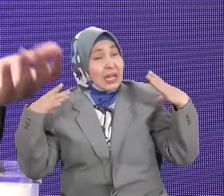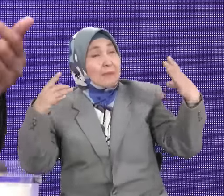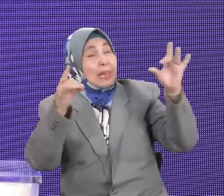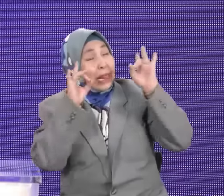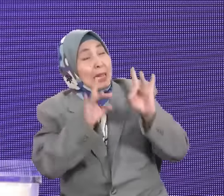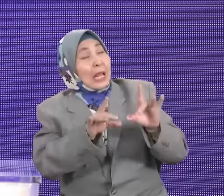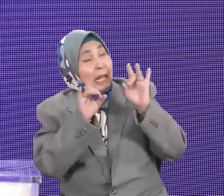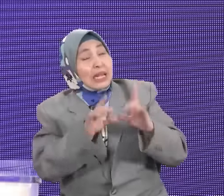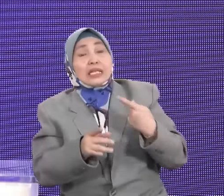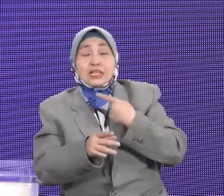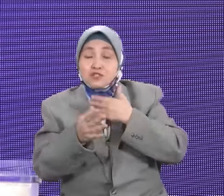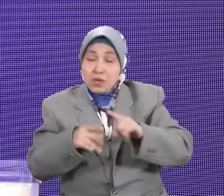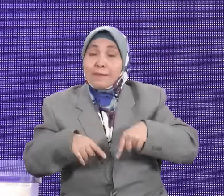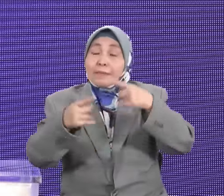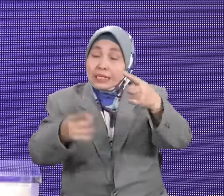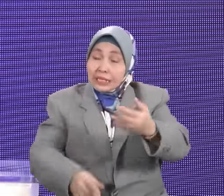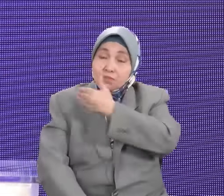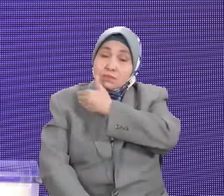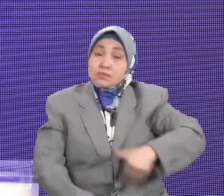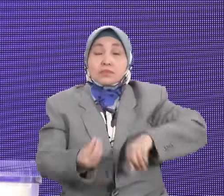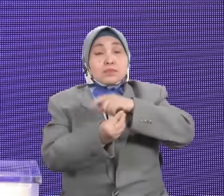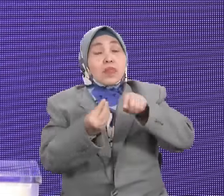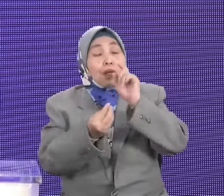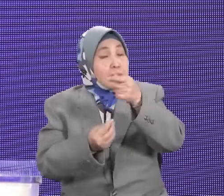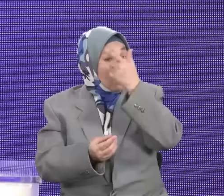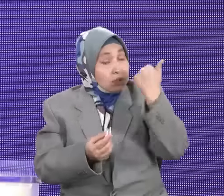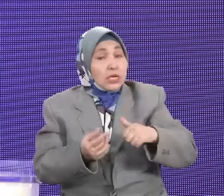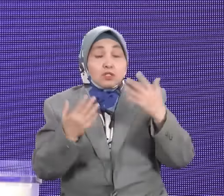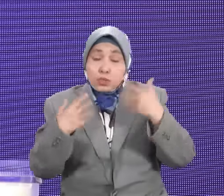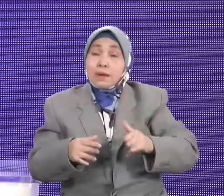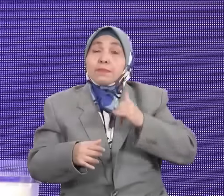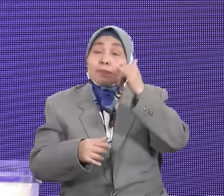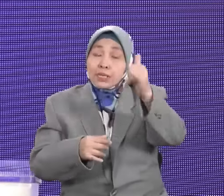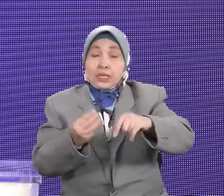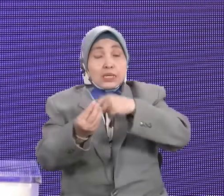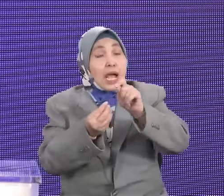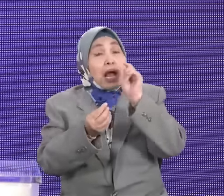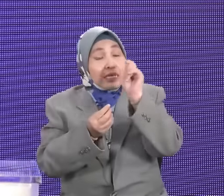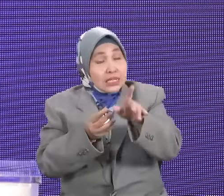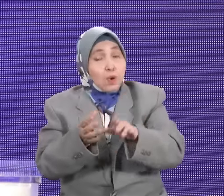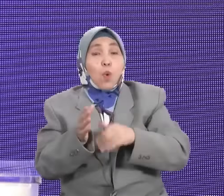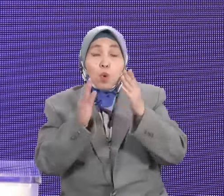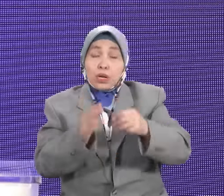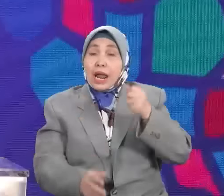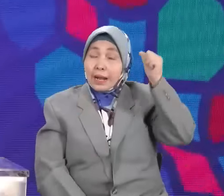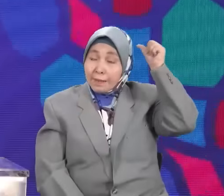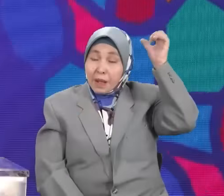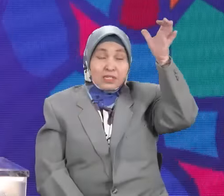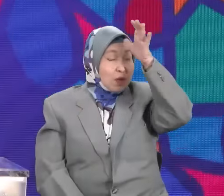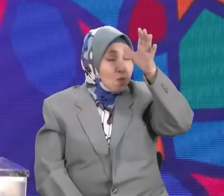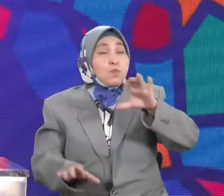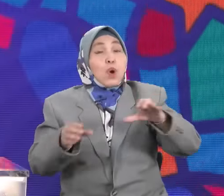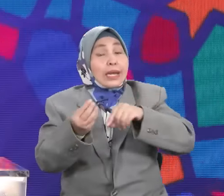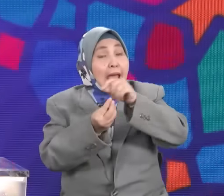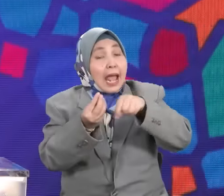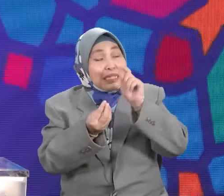walaupun kita tidak pergi haji dan umroh ya jadi masalah apa bahasa yang pernah pergi haji juga dulu di kalangan orang-orang musyrik pun dibuat Haji juga ya tetapi